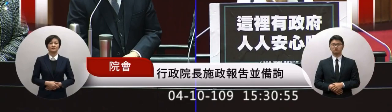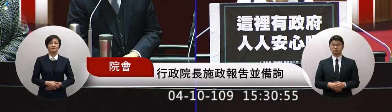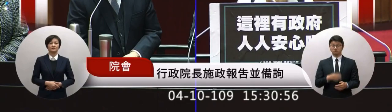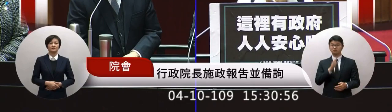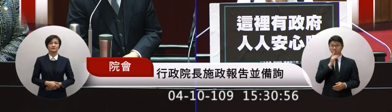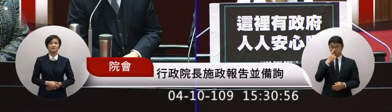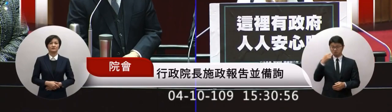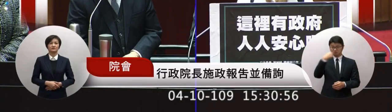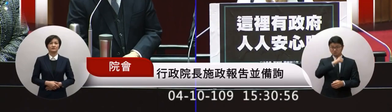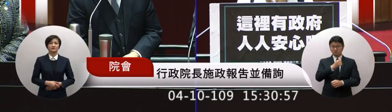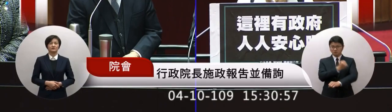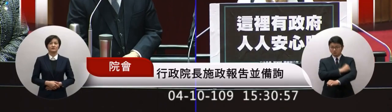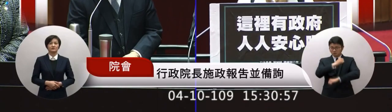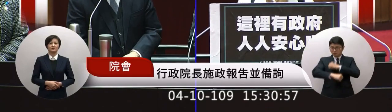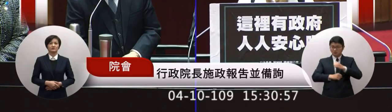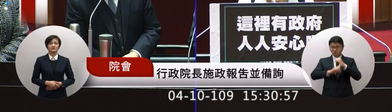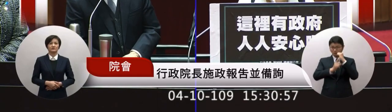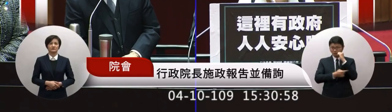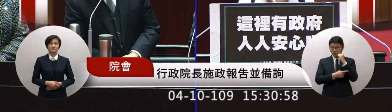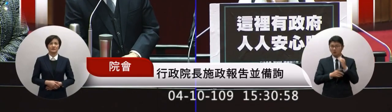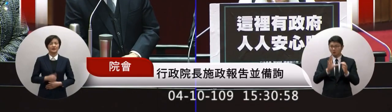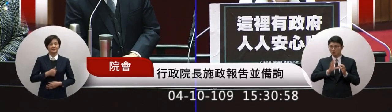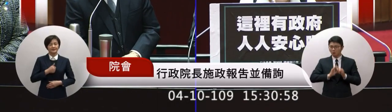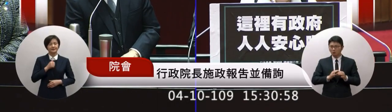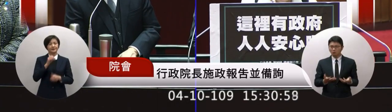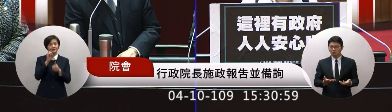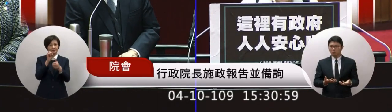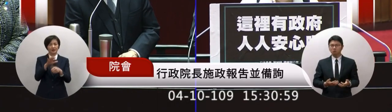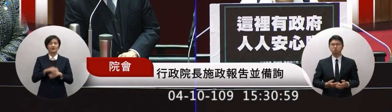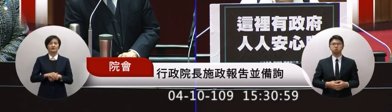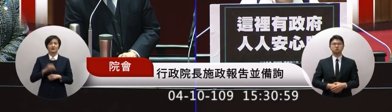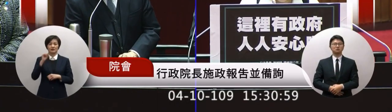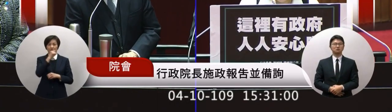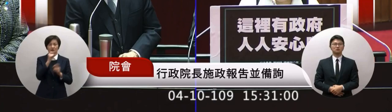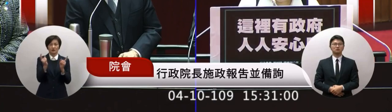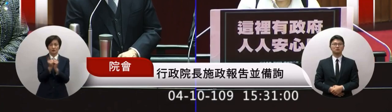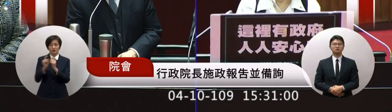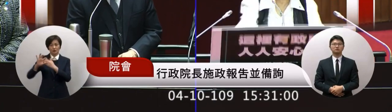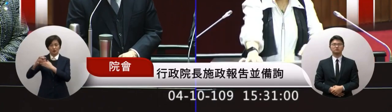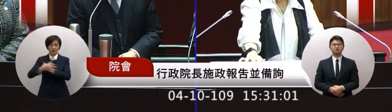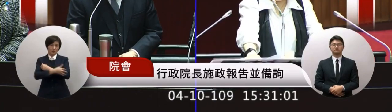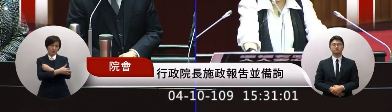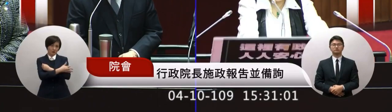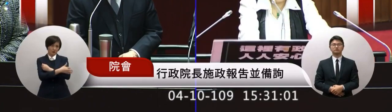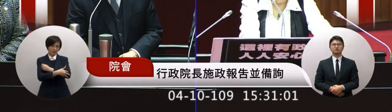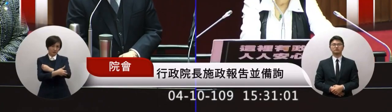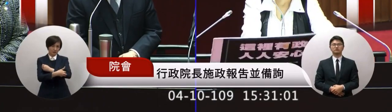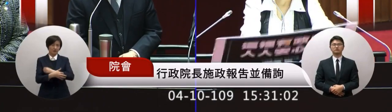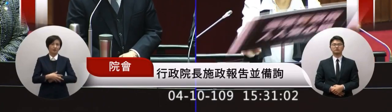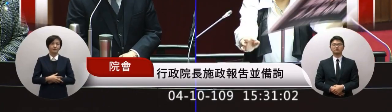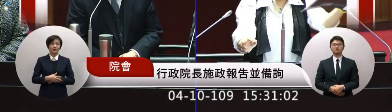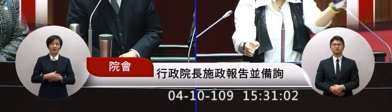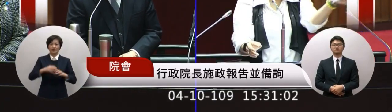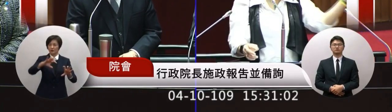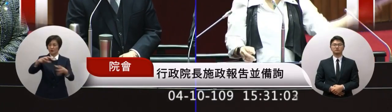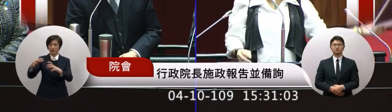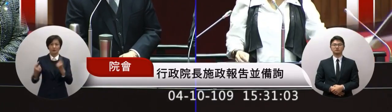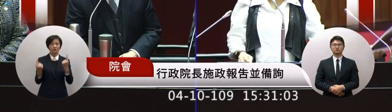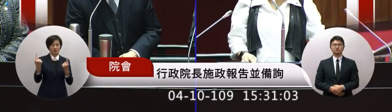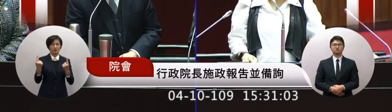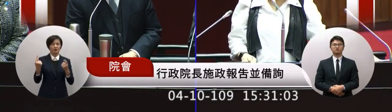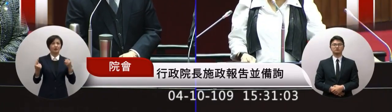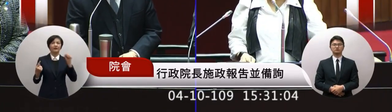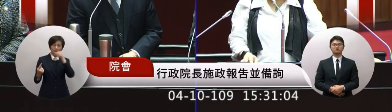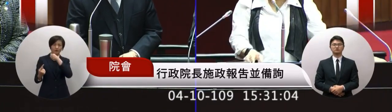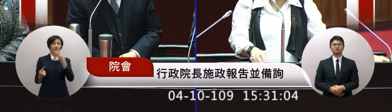政策有关呢？ 老实说，台湾对于外籍移工在全世界比起来算是很好的，